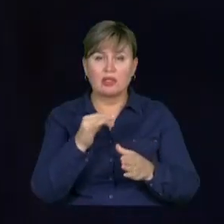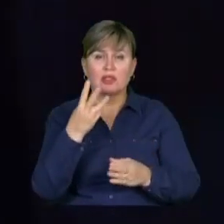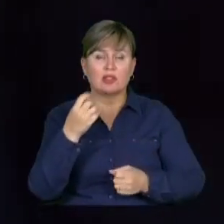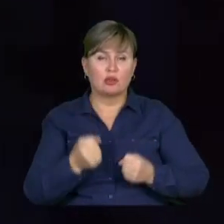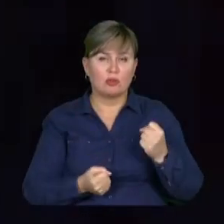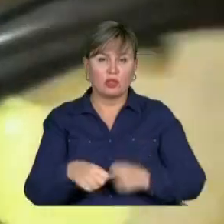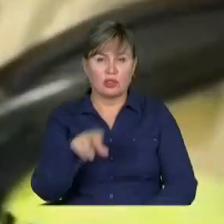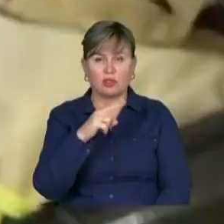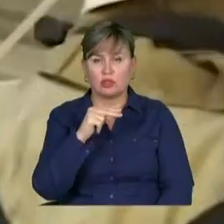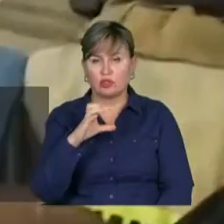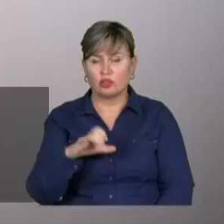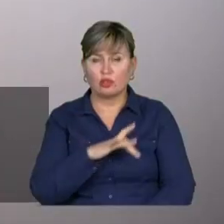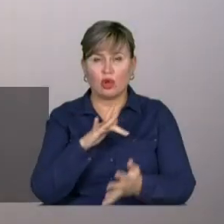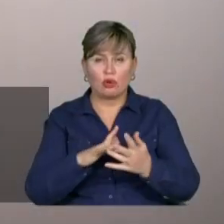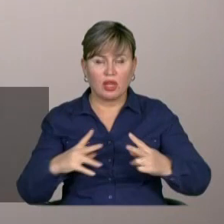техники ДЧС города Астаны.